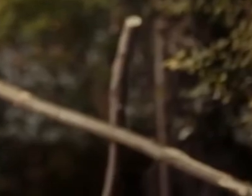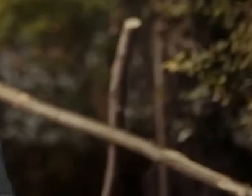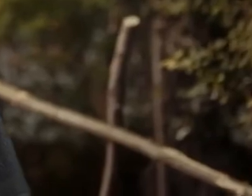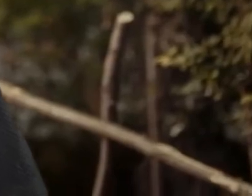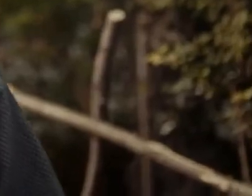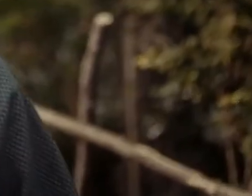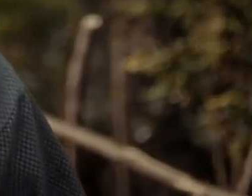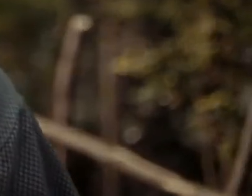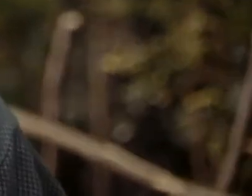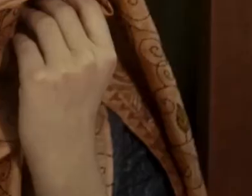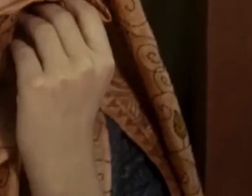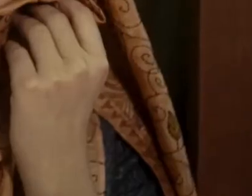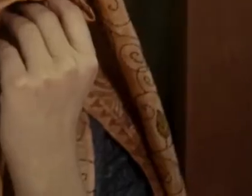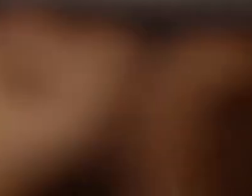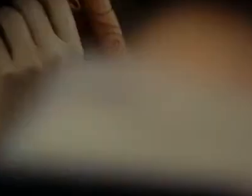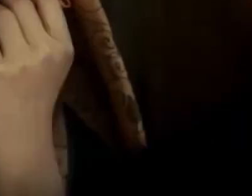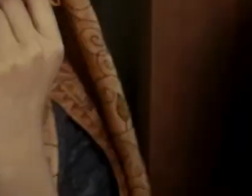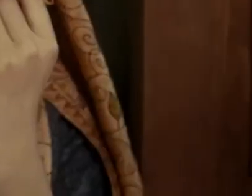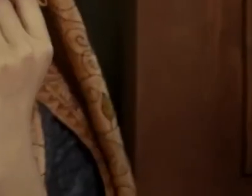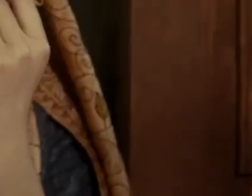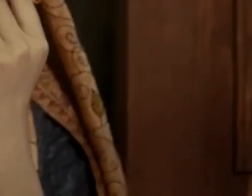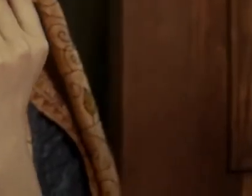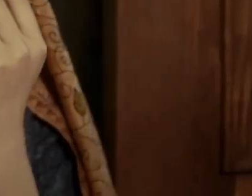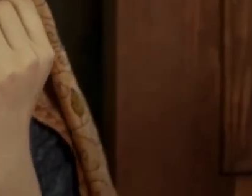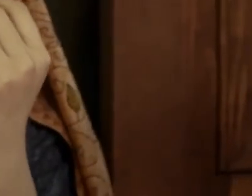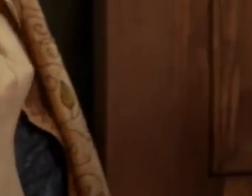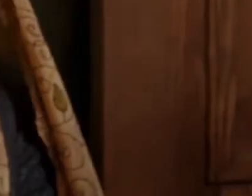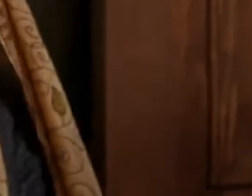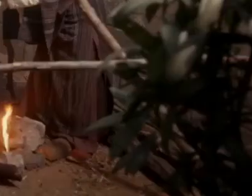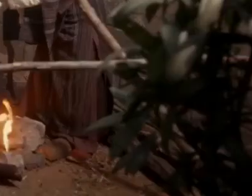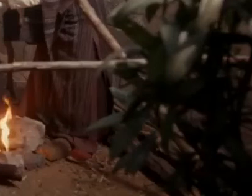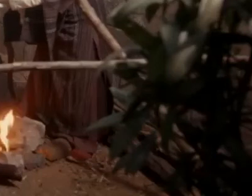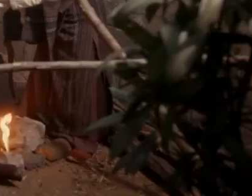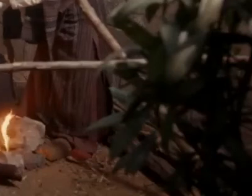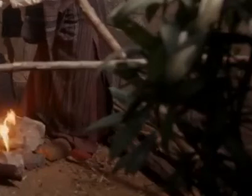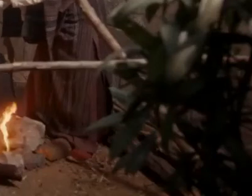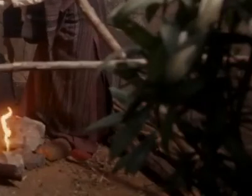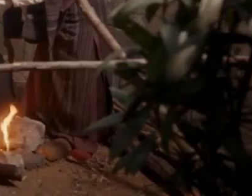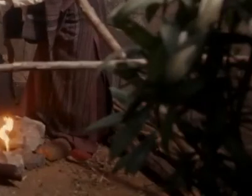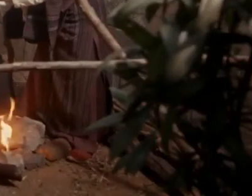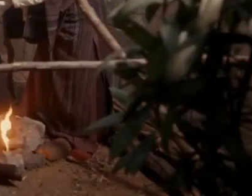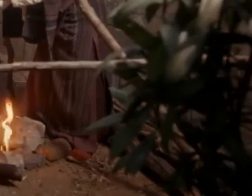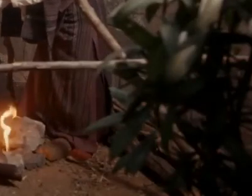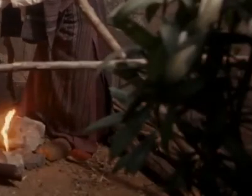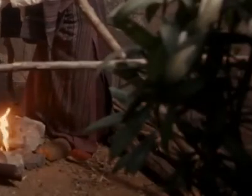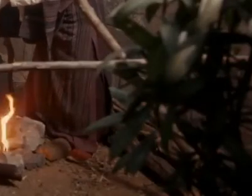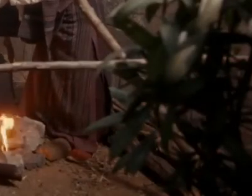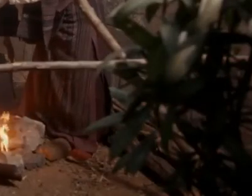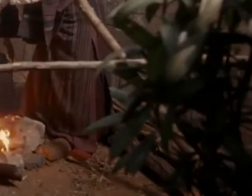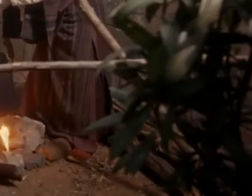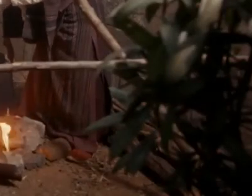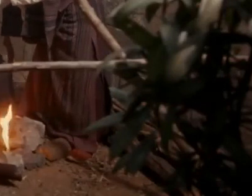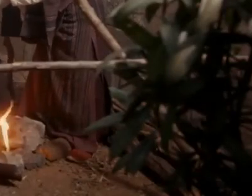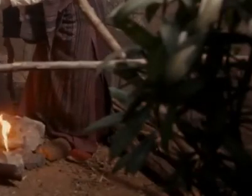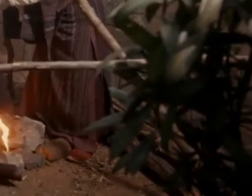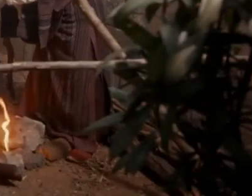eğdi. Kasım hanım anayı selamladı gidiyor. Genç kadın yüzünü açıp elindeki güğümle hanım ananın yanına